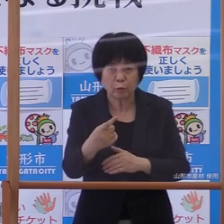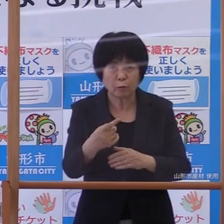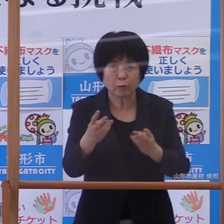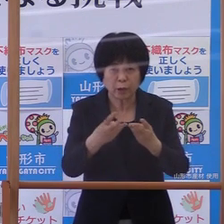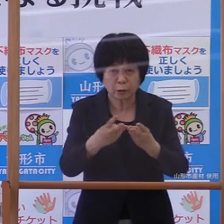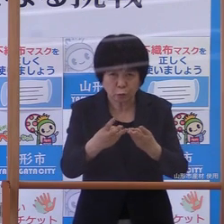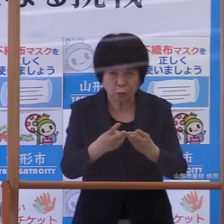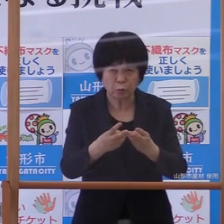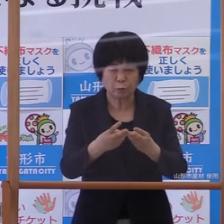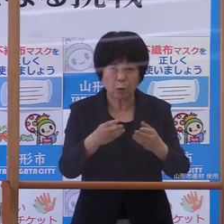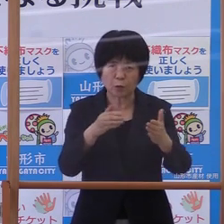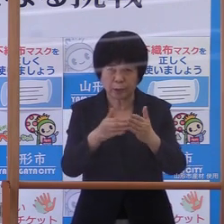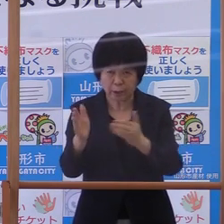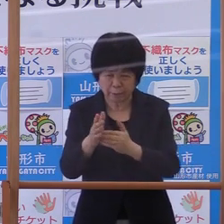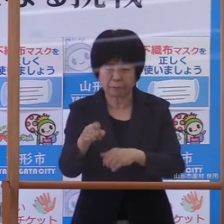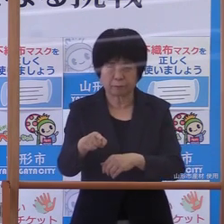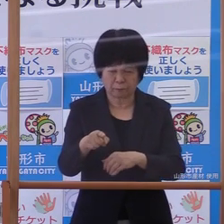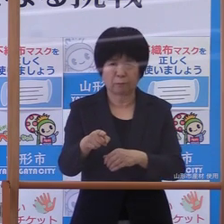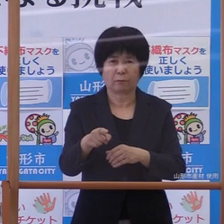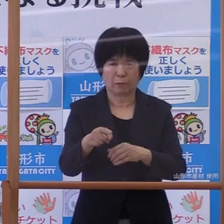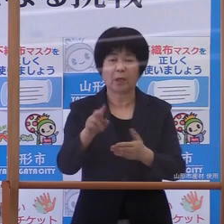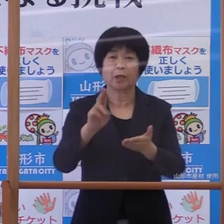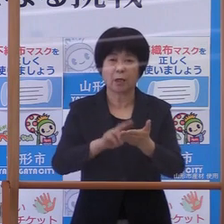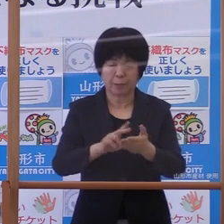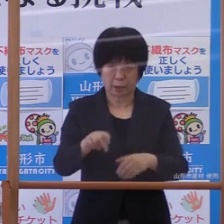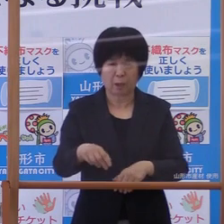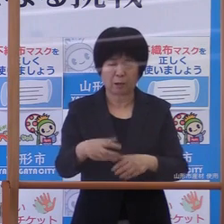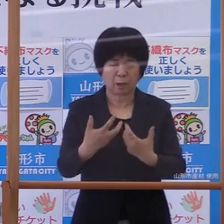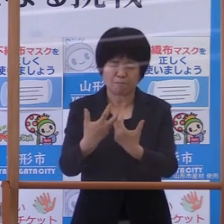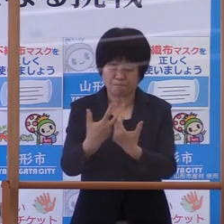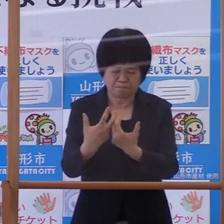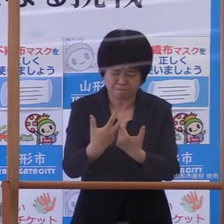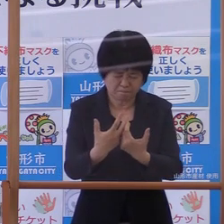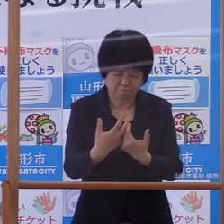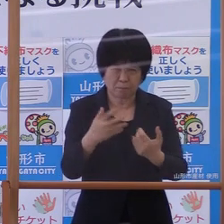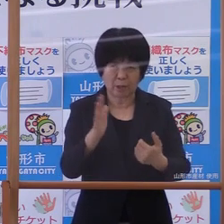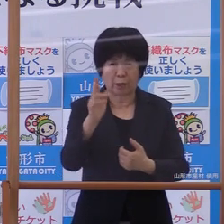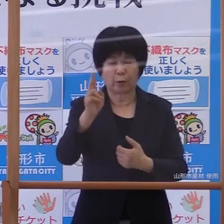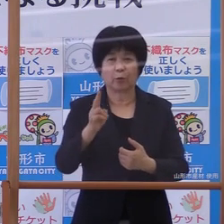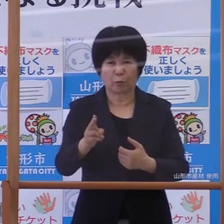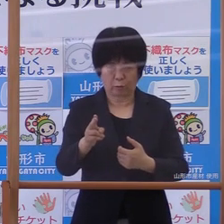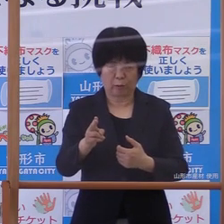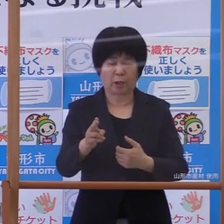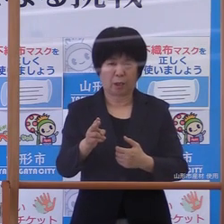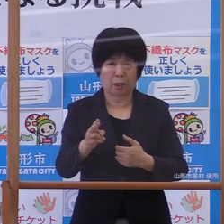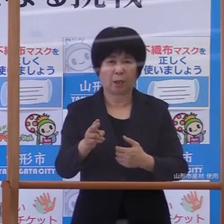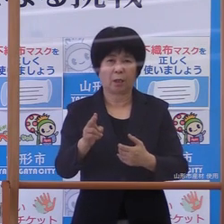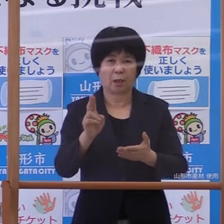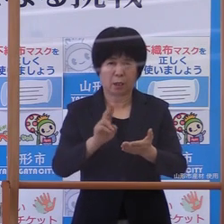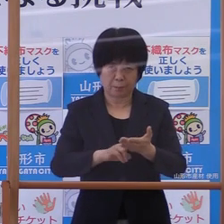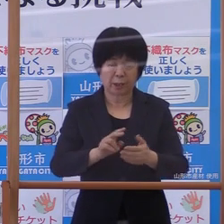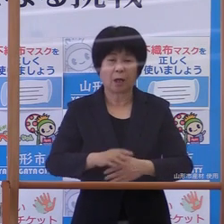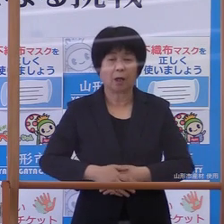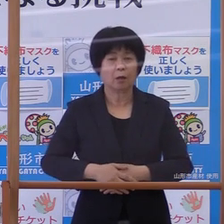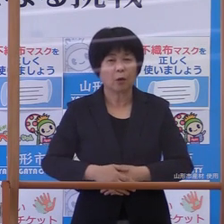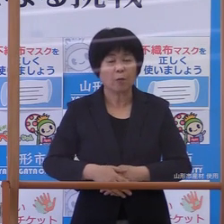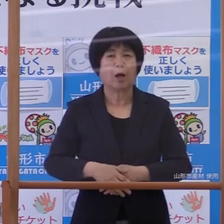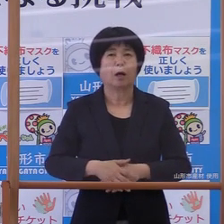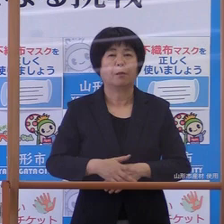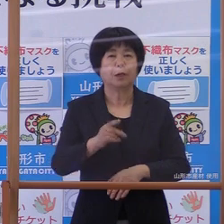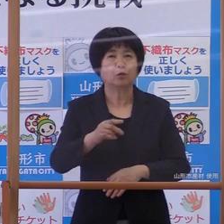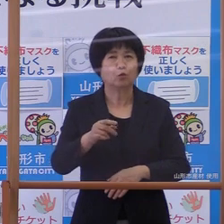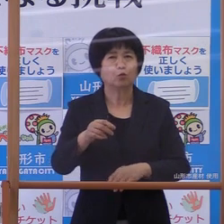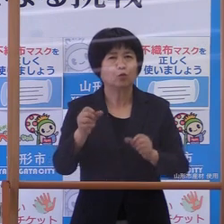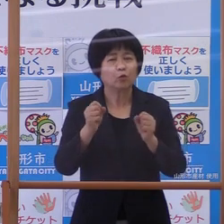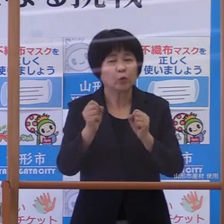なるべく避けるというような対応をさせていただきました。これについては一度実験的にですね、